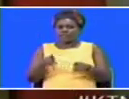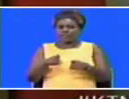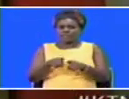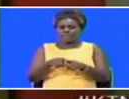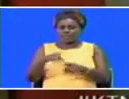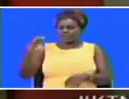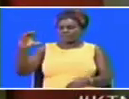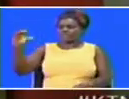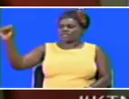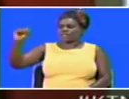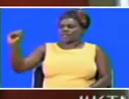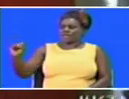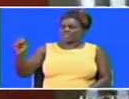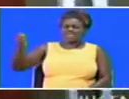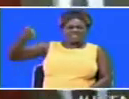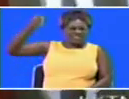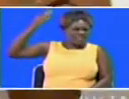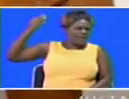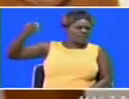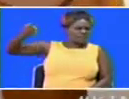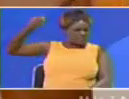ngangarap Miaka ya